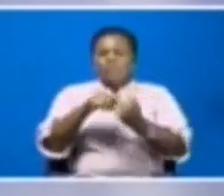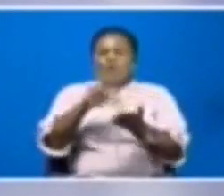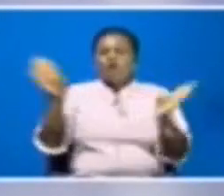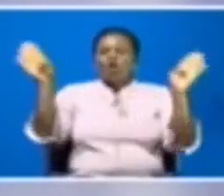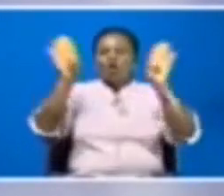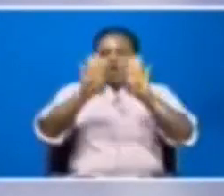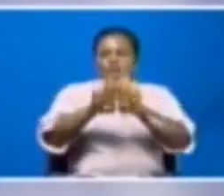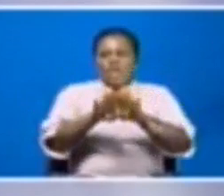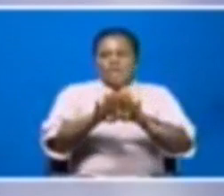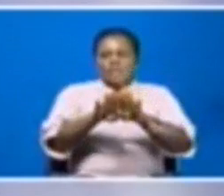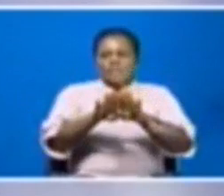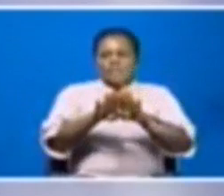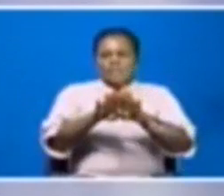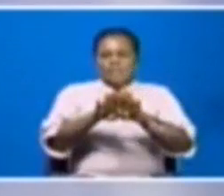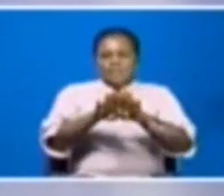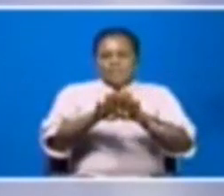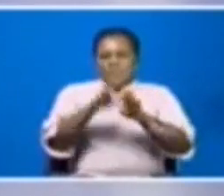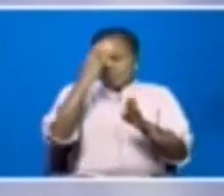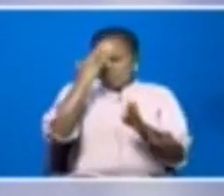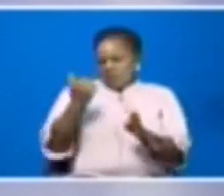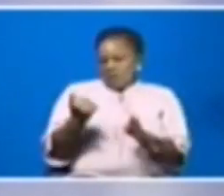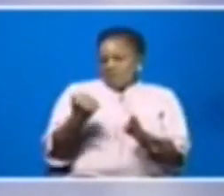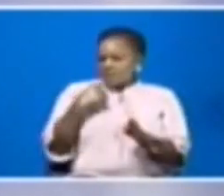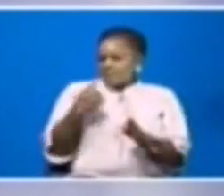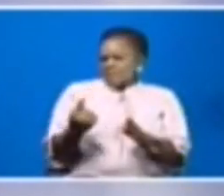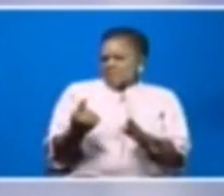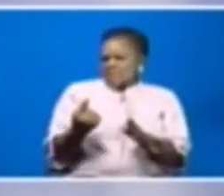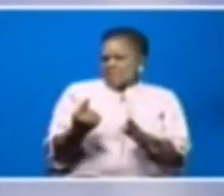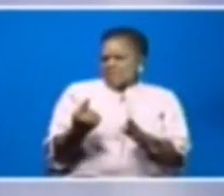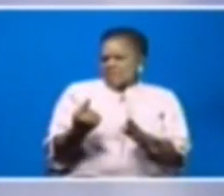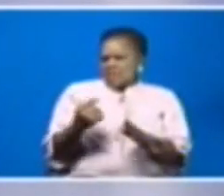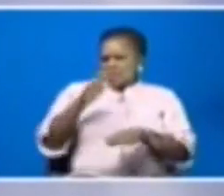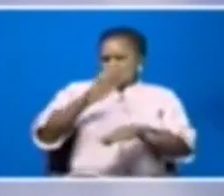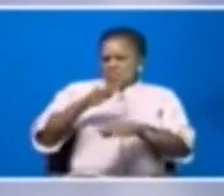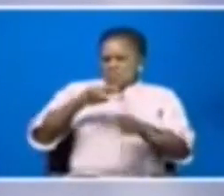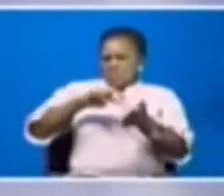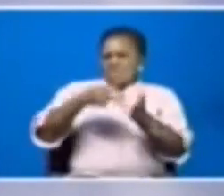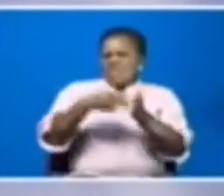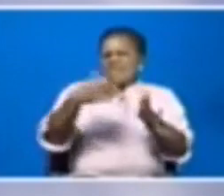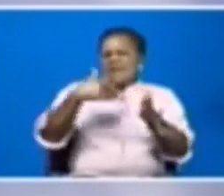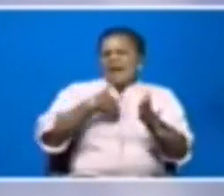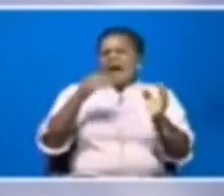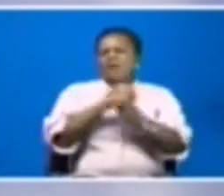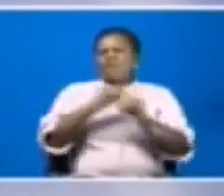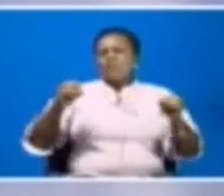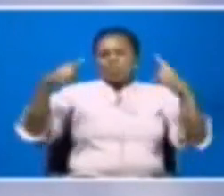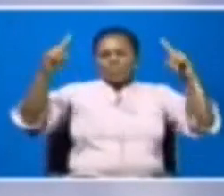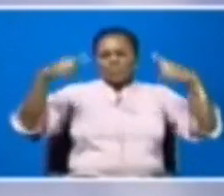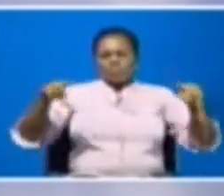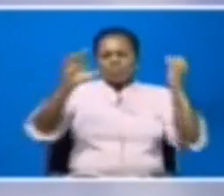na baadhi ya kozi kufutiliwa mbali kutokana na kile ambacho akikitaja kuwa masomo yasiyokuwa na maana kwa ustawi wa nchi